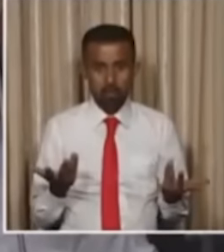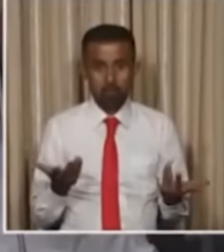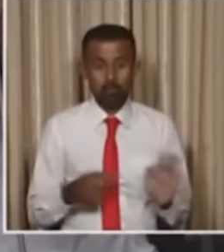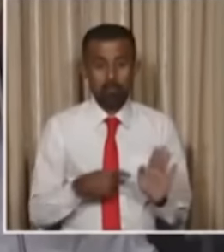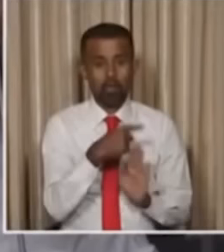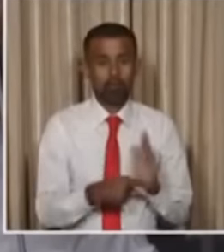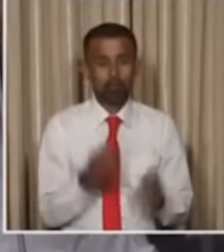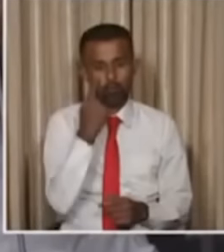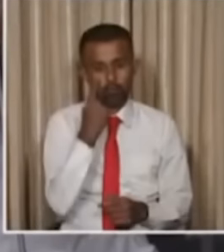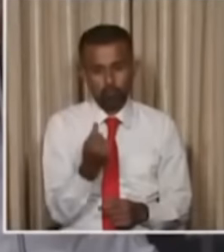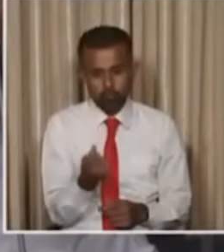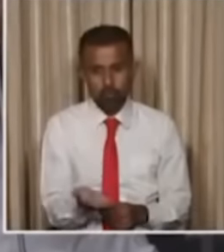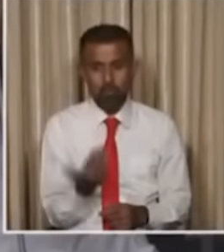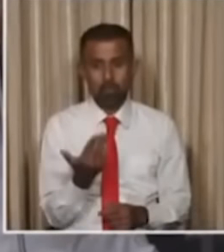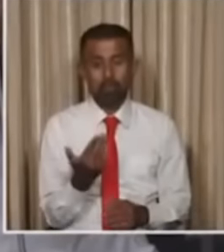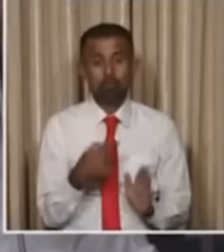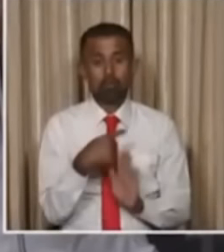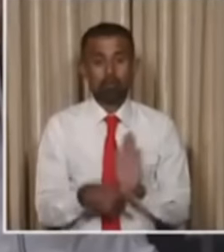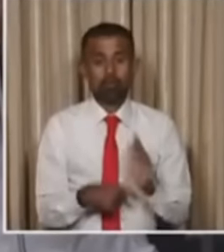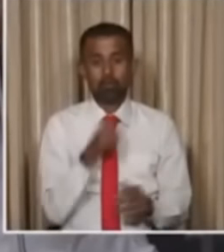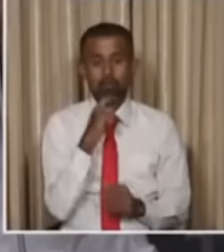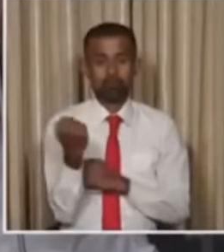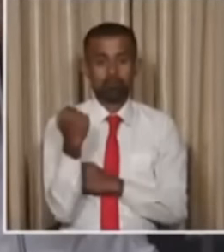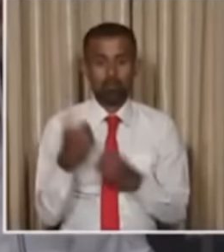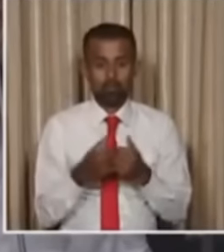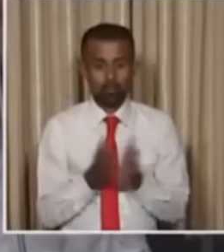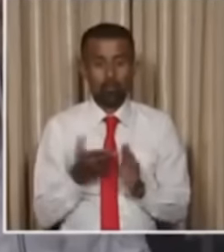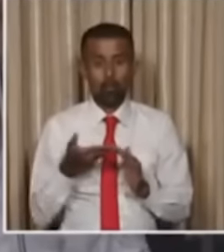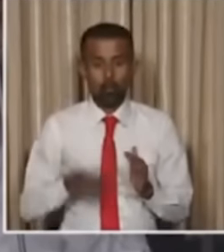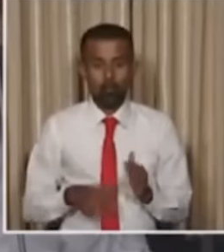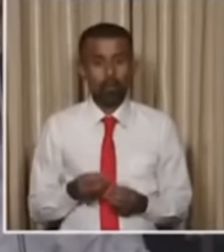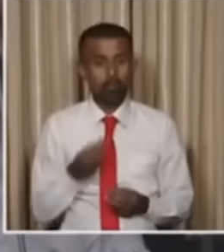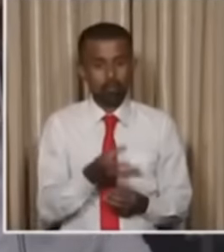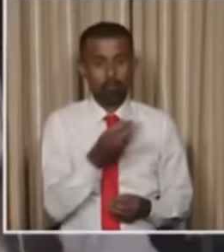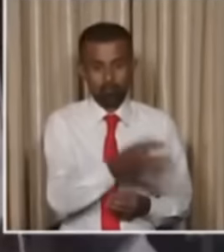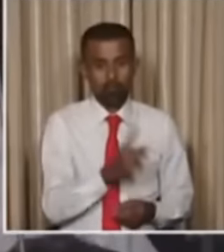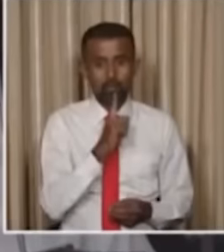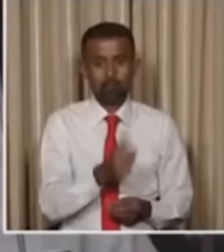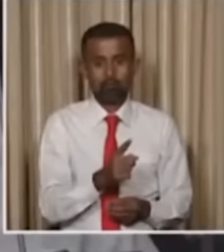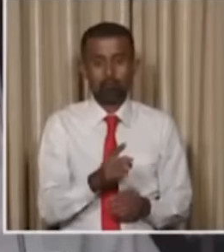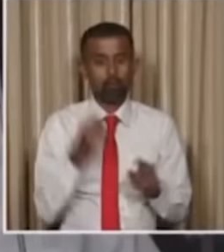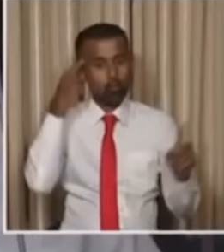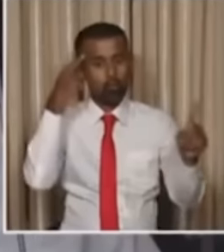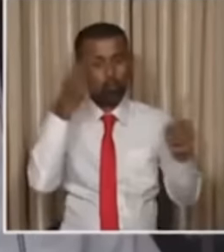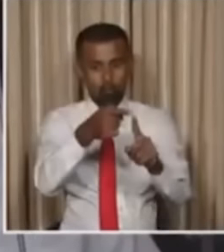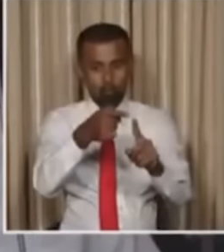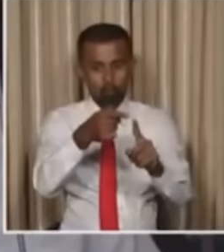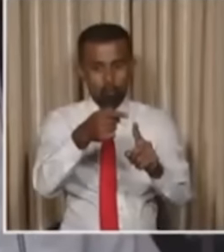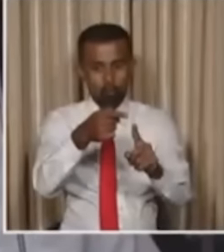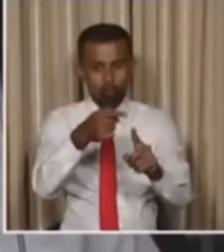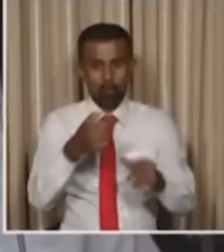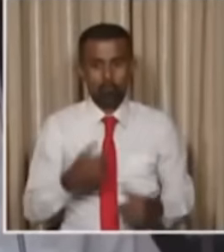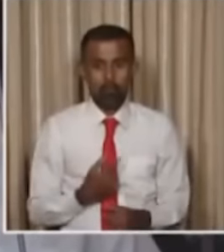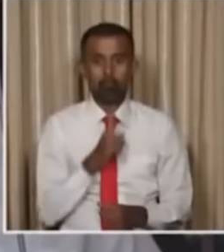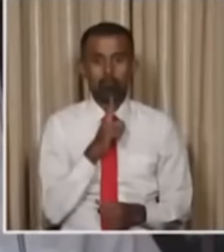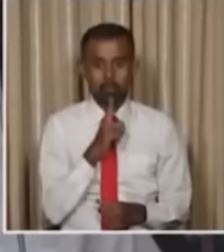raten samavaganna මේ රටේ අධිකරණ බලය තමන්ගේ ගමේ පාක්ෂිකයට ලබා දෙනවා කියලා කරපු ප්‍රකාශය සම්බන්ධයෙන්. ඉතින් ඒ හින්දා මම මේ